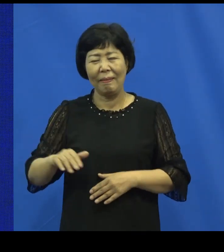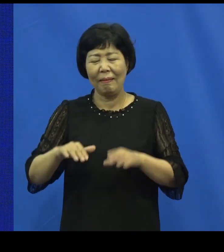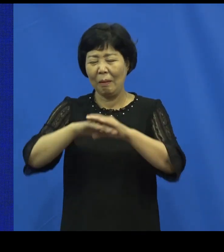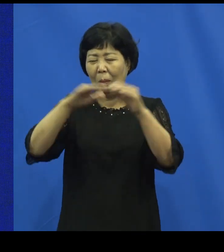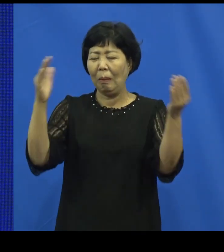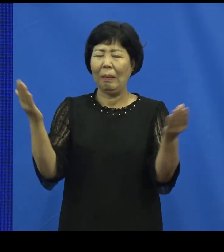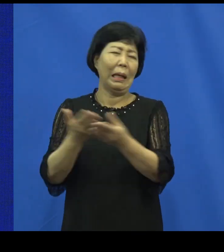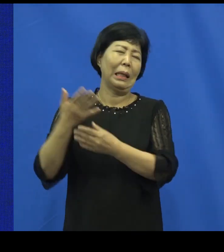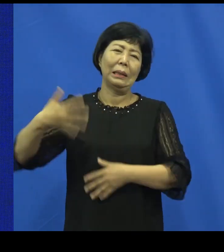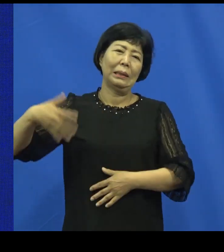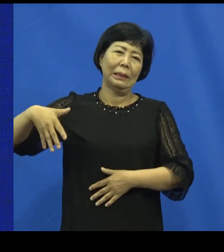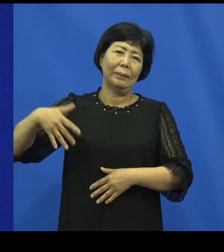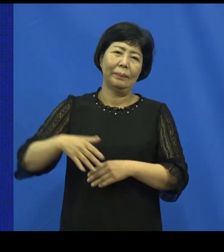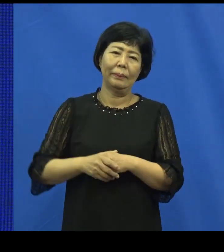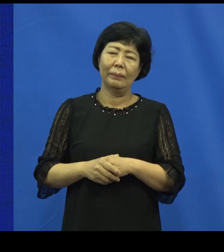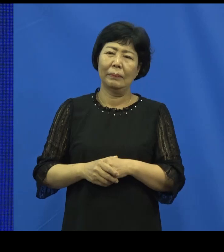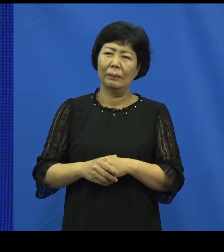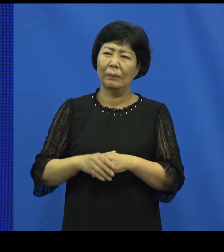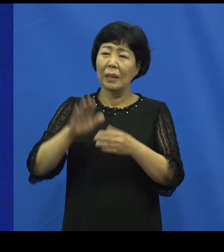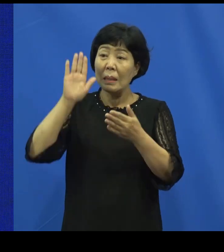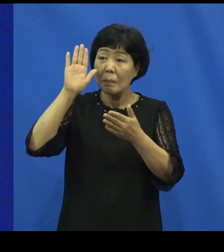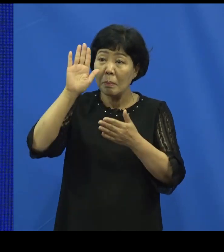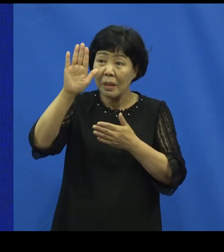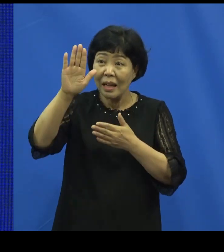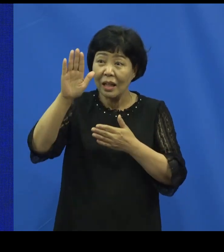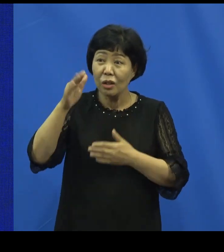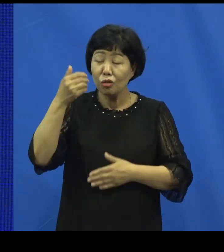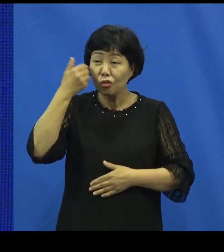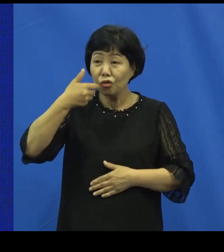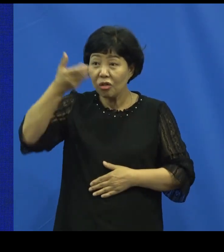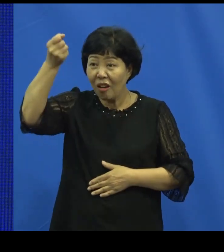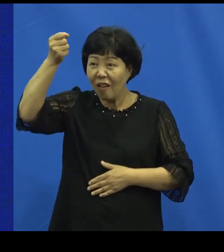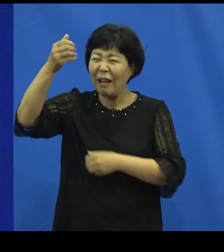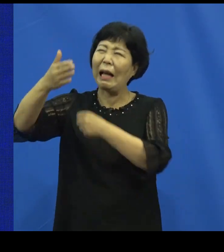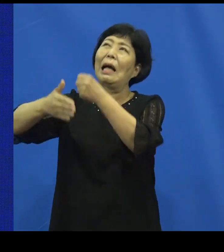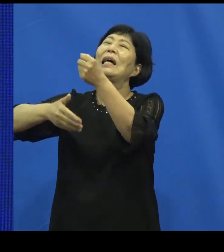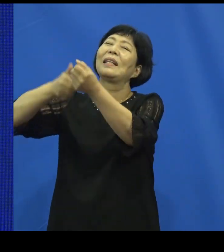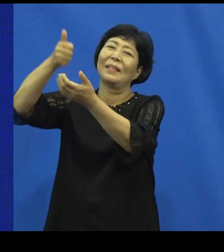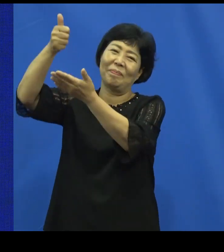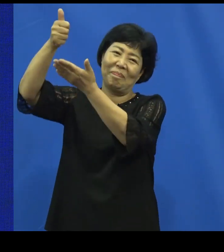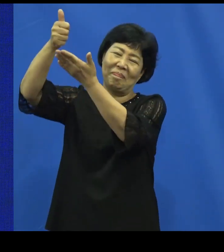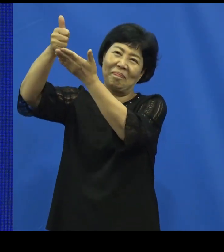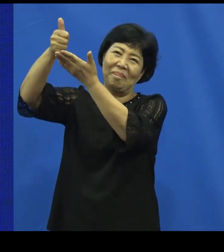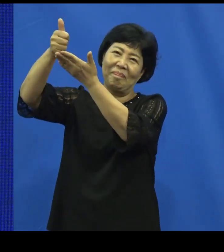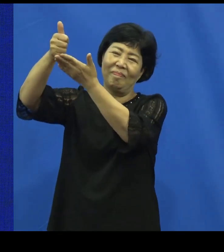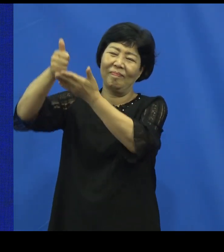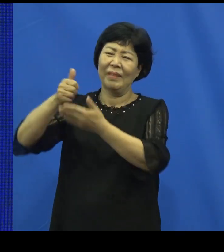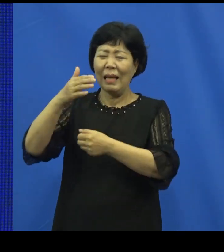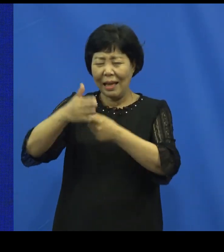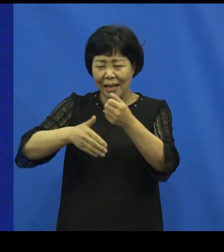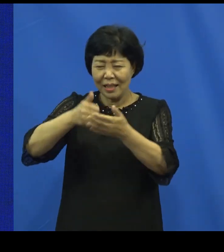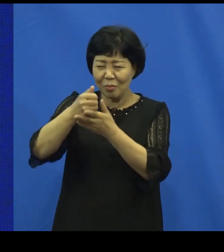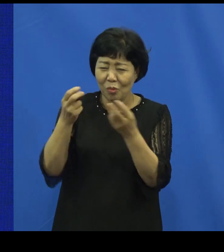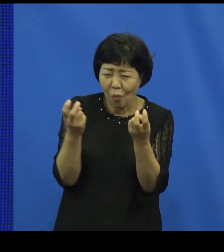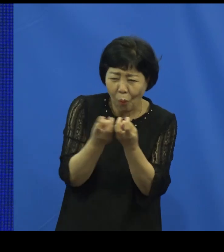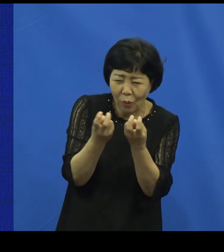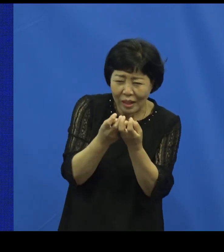그러나 그것이 완전하지 않죠. 미래는 하나님의 손에 있거든. 하나님이 어떻게